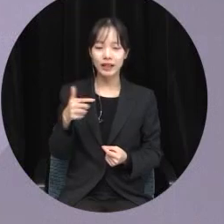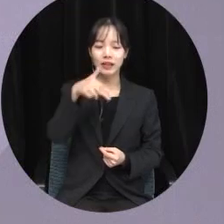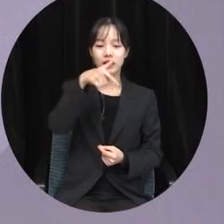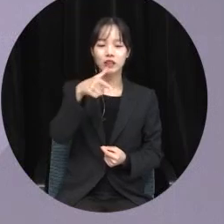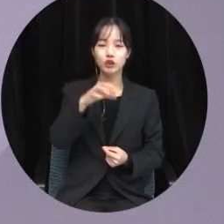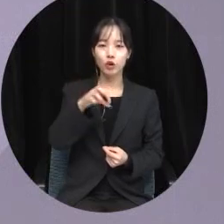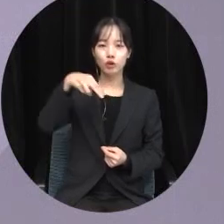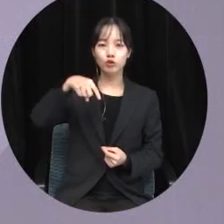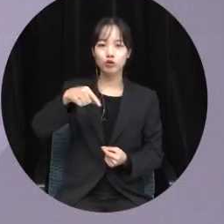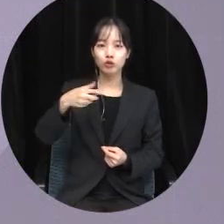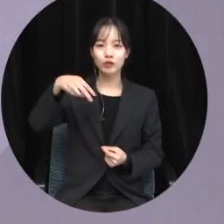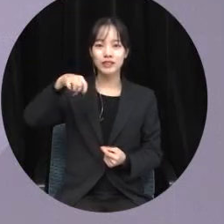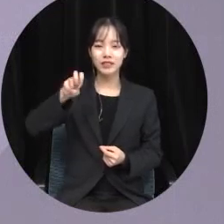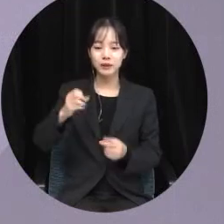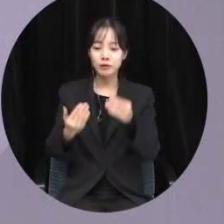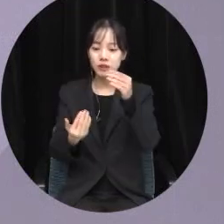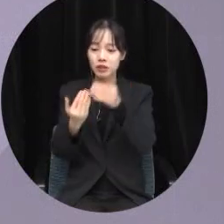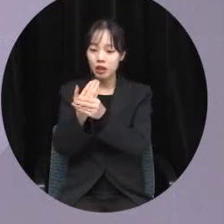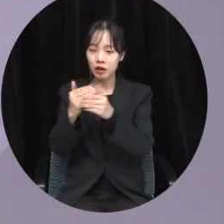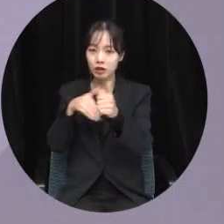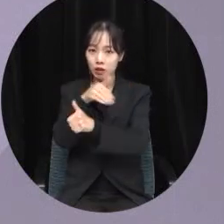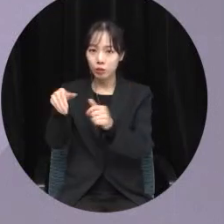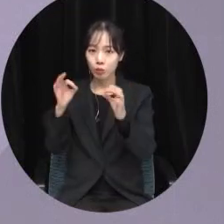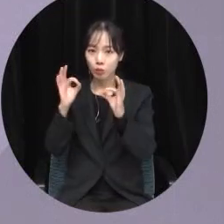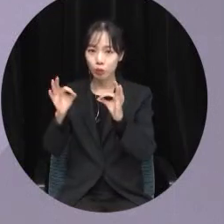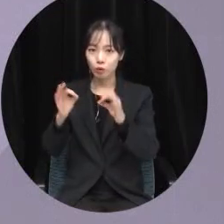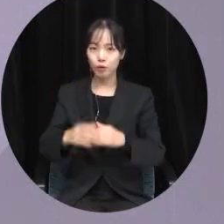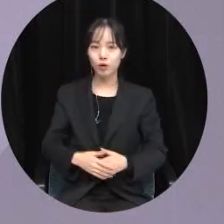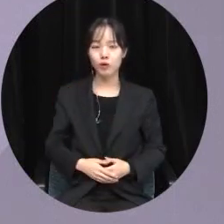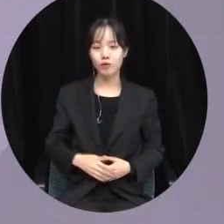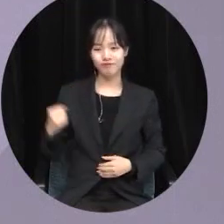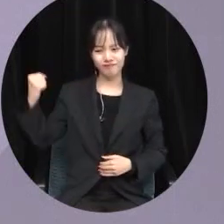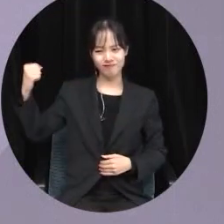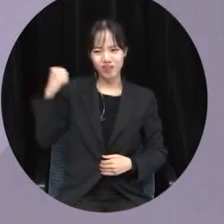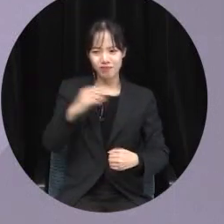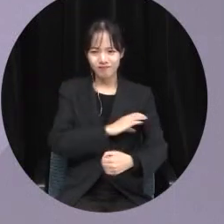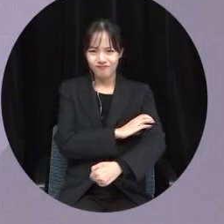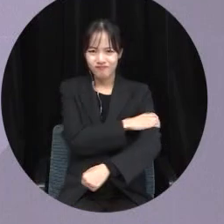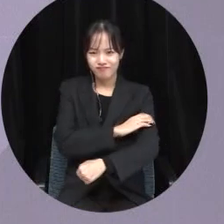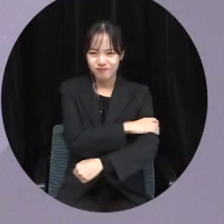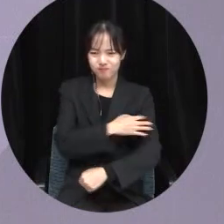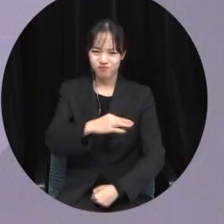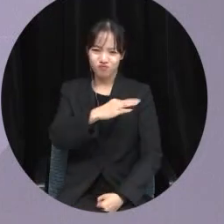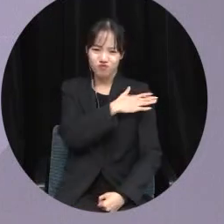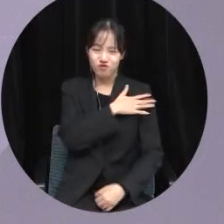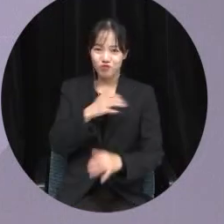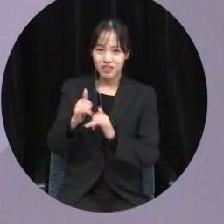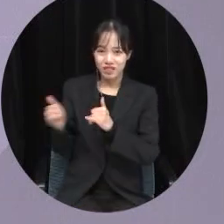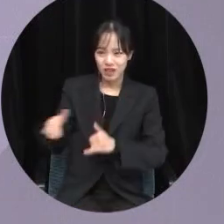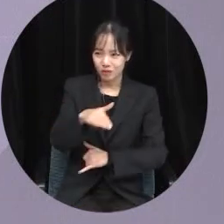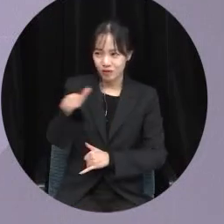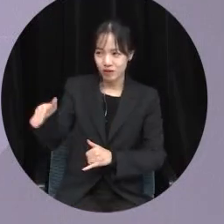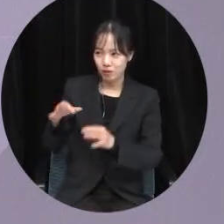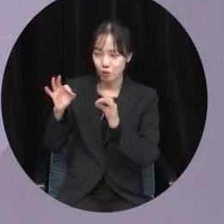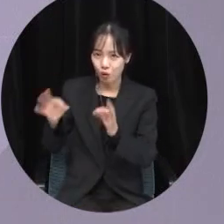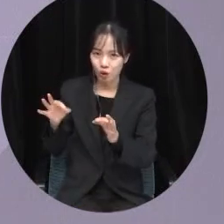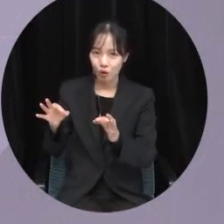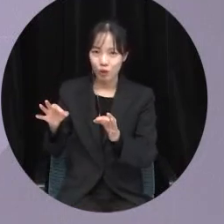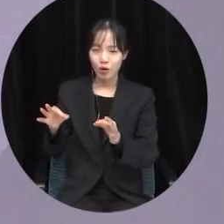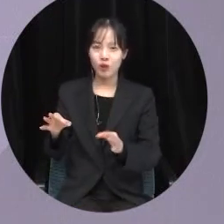보다시피 지금 힘 있고 그 권력 있고 돈 많은 사람들 같은 경우는 사태가